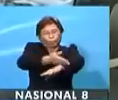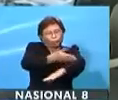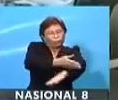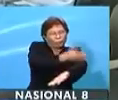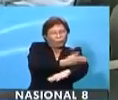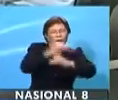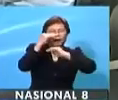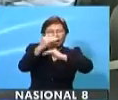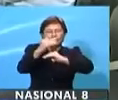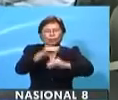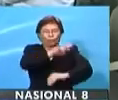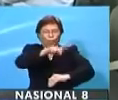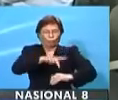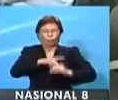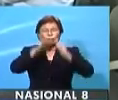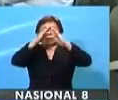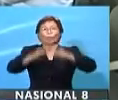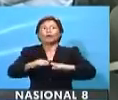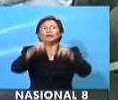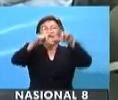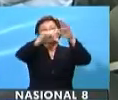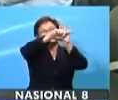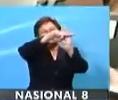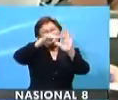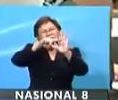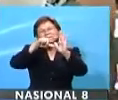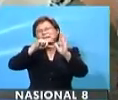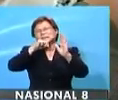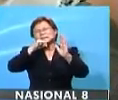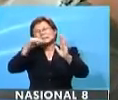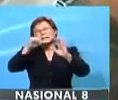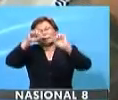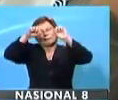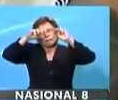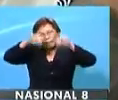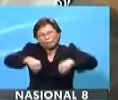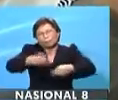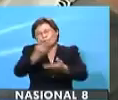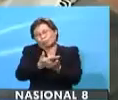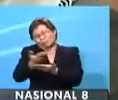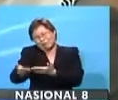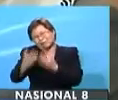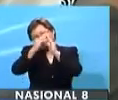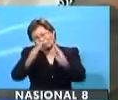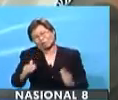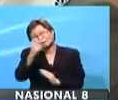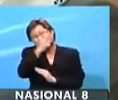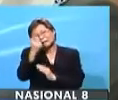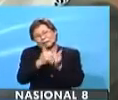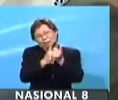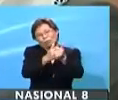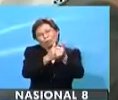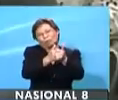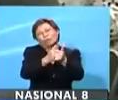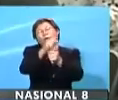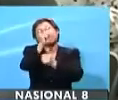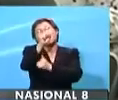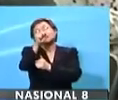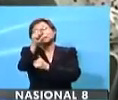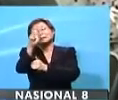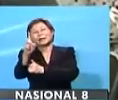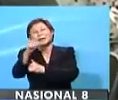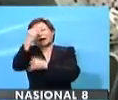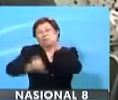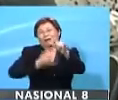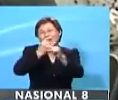tahap mampu milik yang dilabel sebagai sangat tidak mampu dimiliki. Ini kerana menurut piawaian antarabangsa, purata